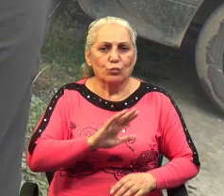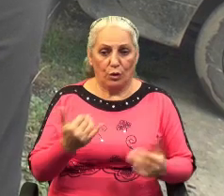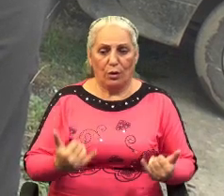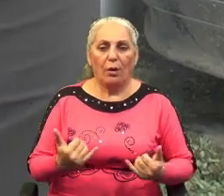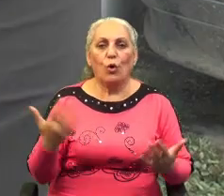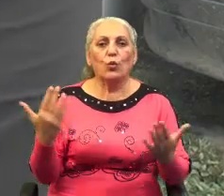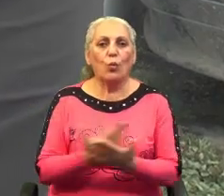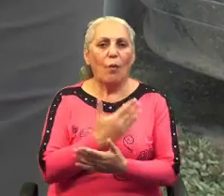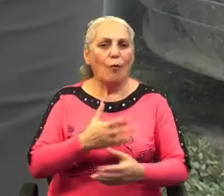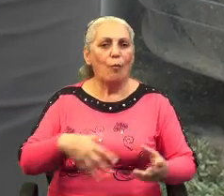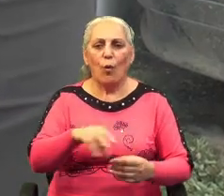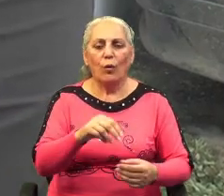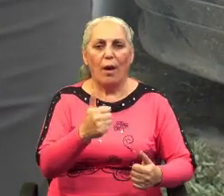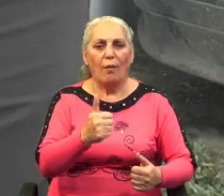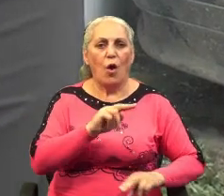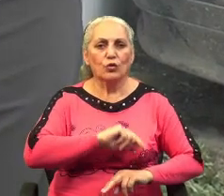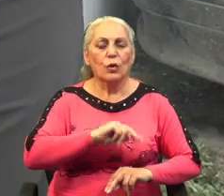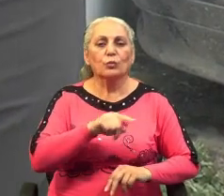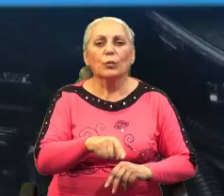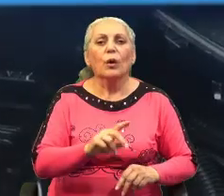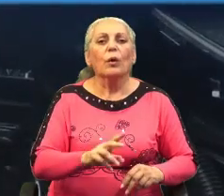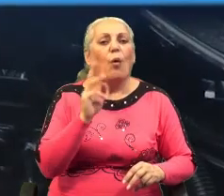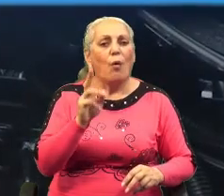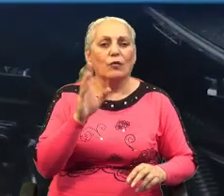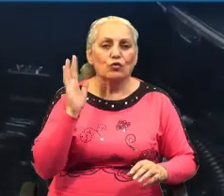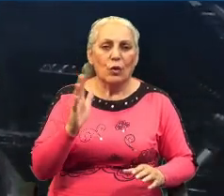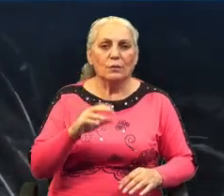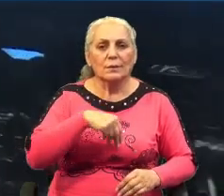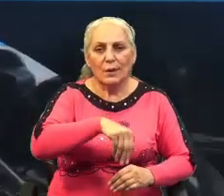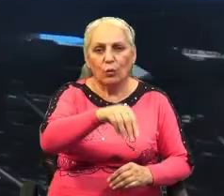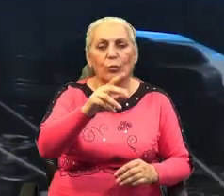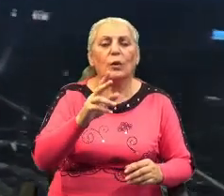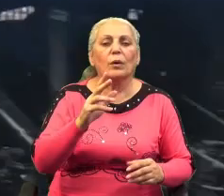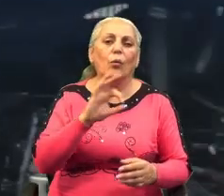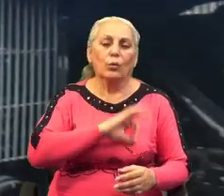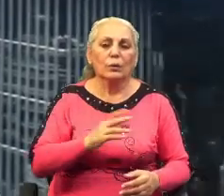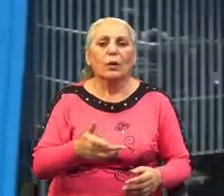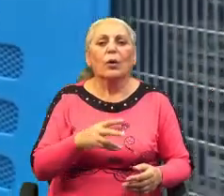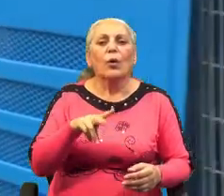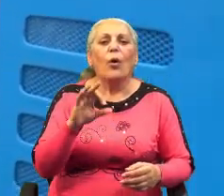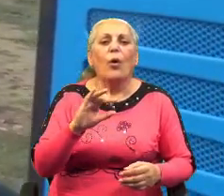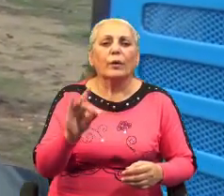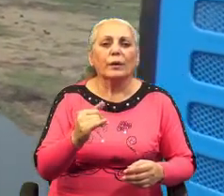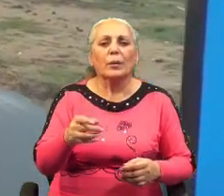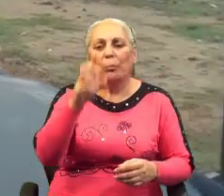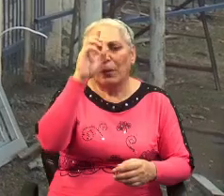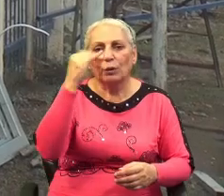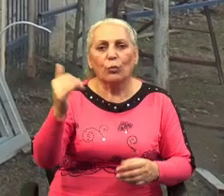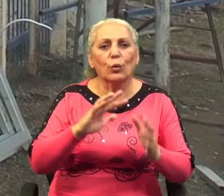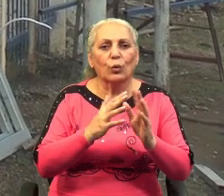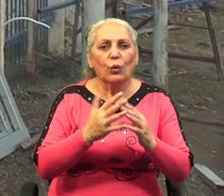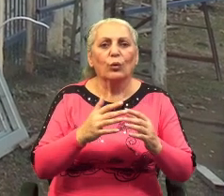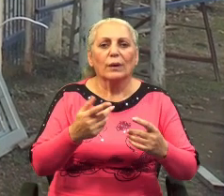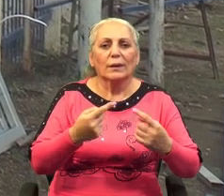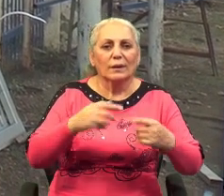են աշխատում, բոլորն էլ օգտվում են, ով շատ ցանում է նա։ Լոռի բերդում նաև պետական ու համայնքային միջոցներով գյուղտեխնիկայի համար